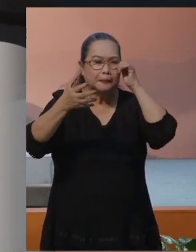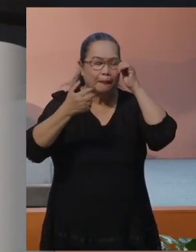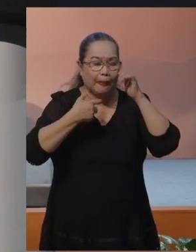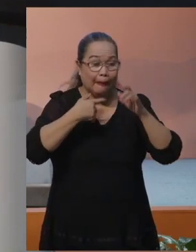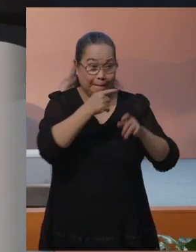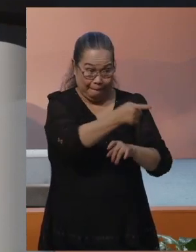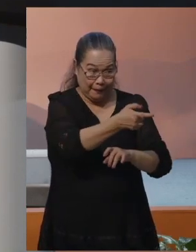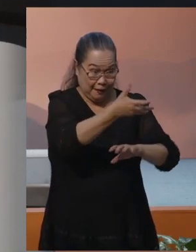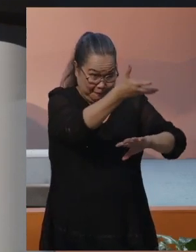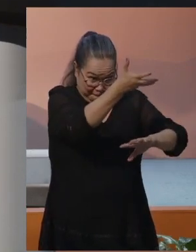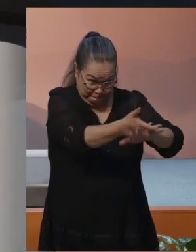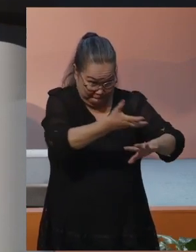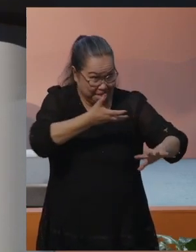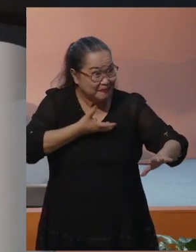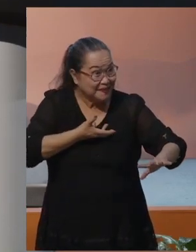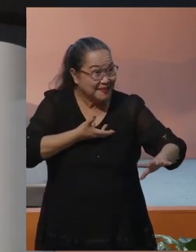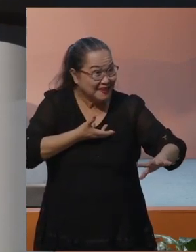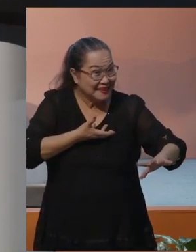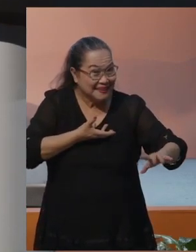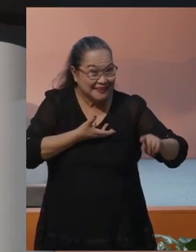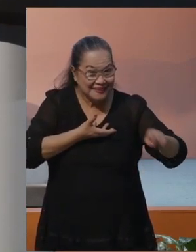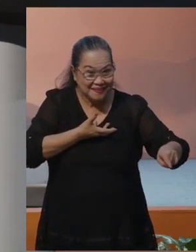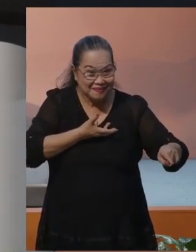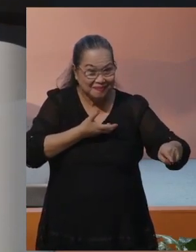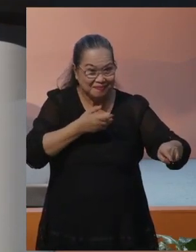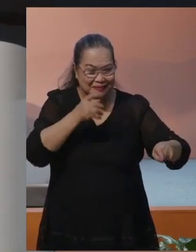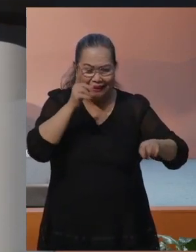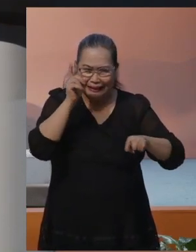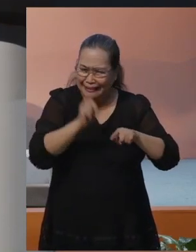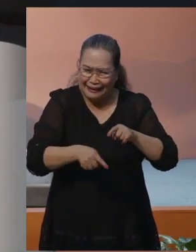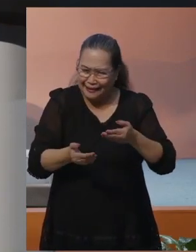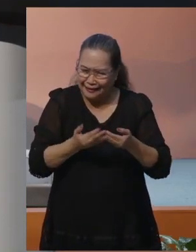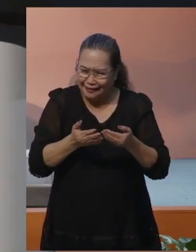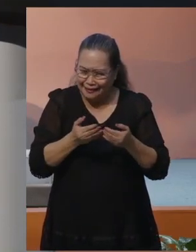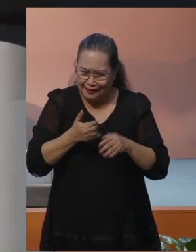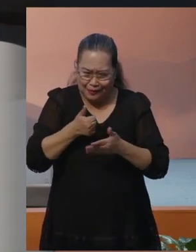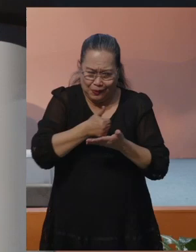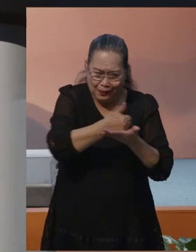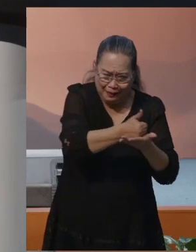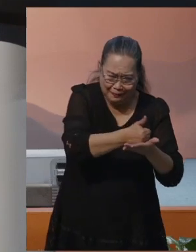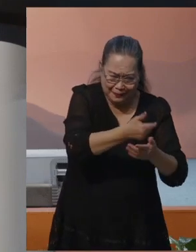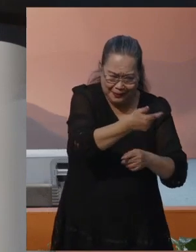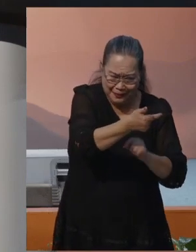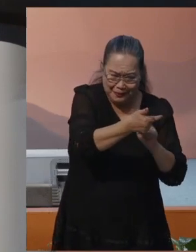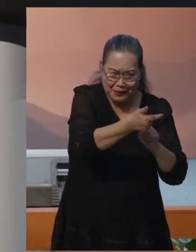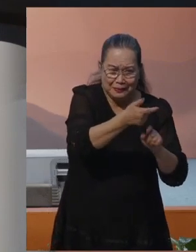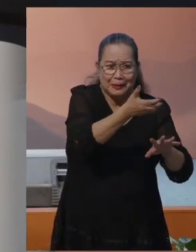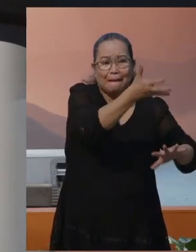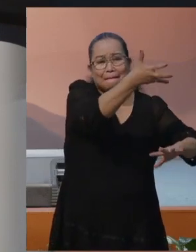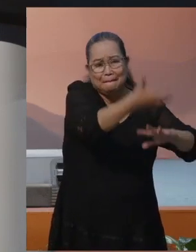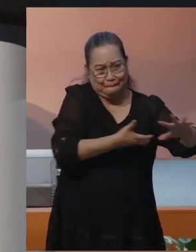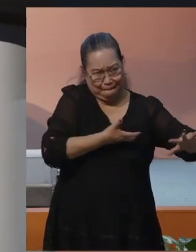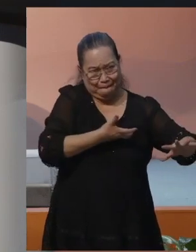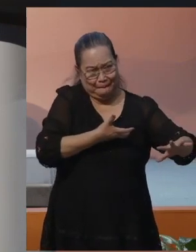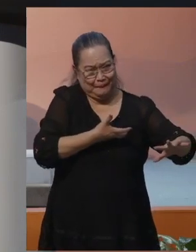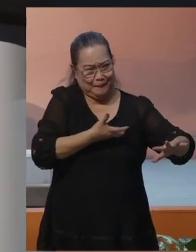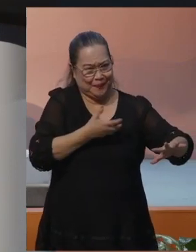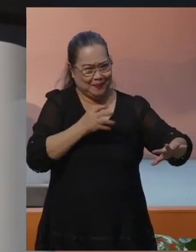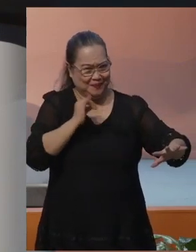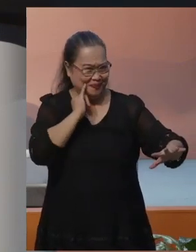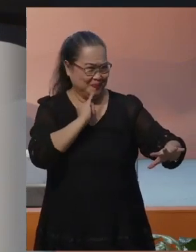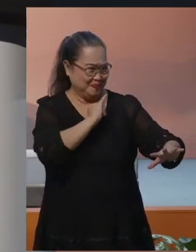panlilinlang. Hindi madali ang saklolohan ang Gibeon. Bakit? Sapagkat kung ito